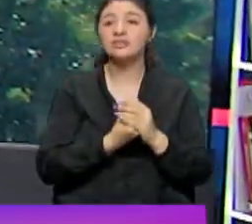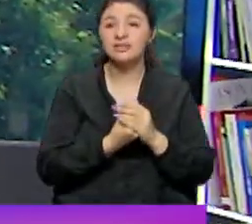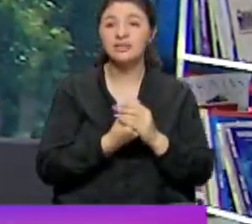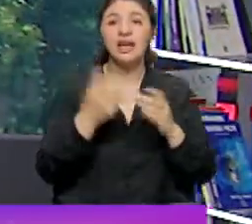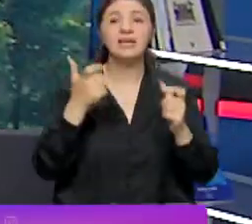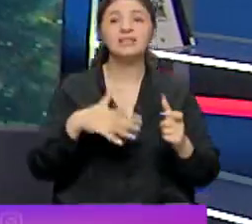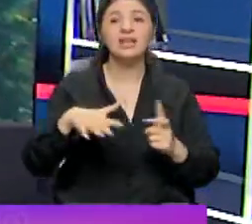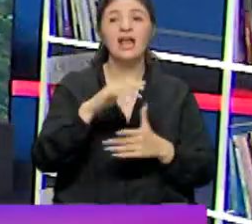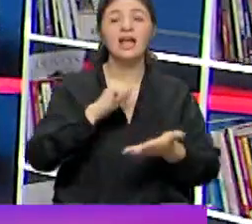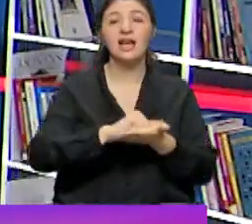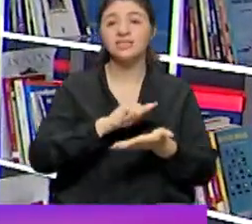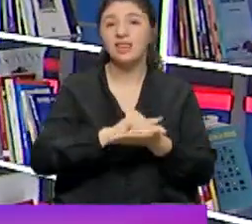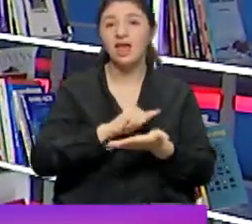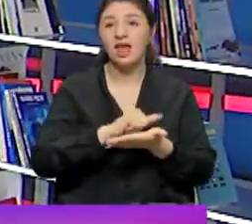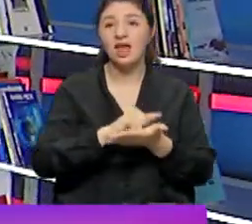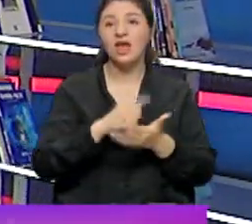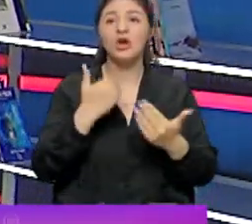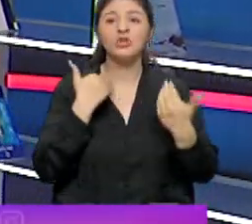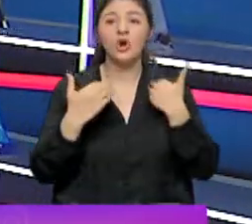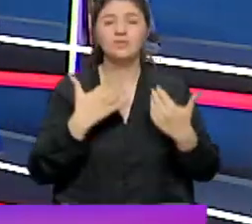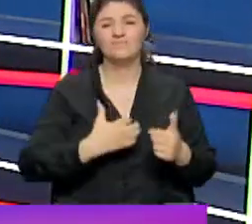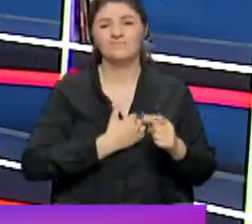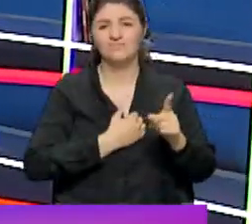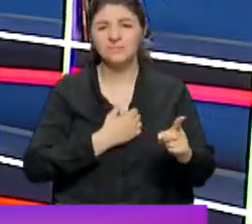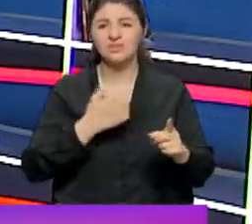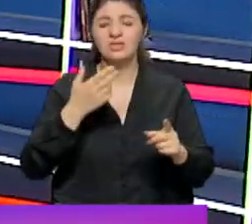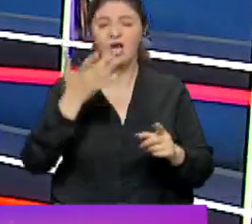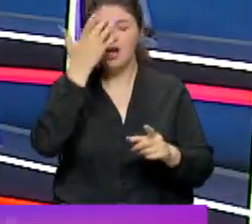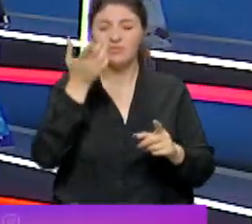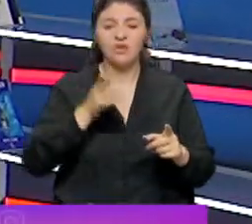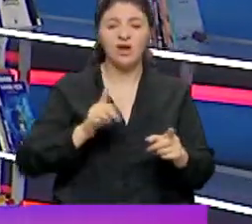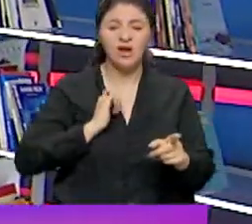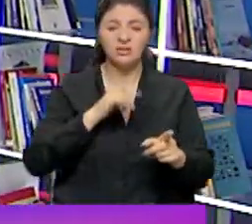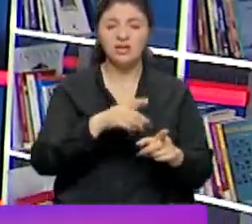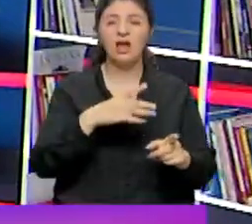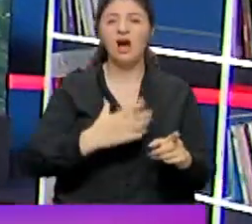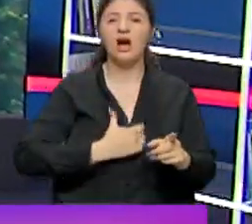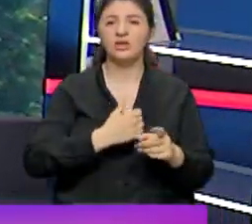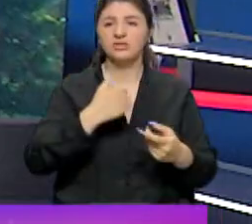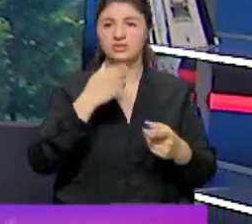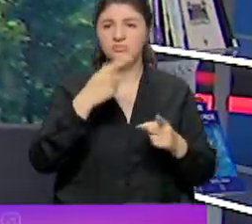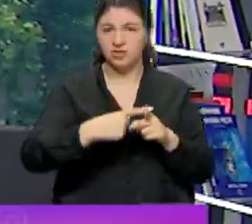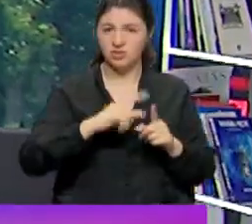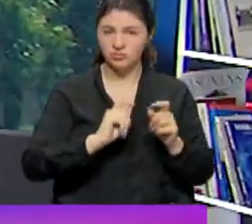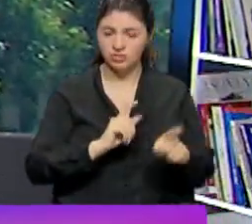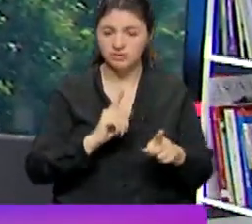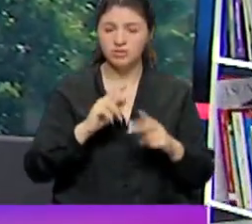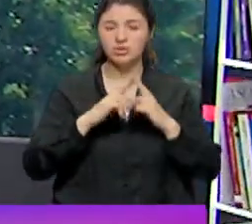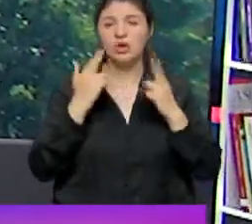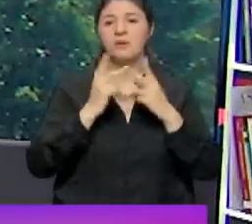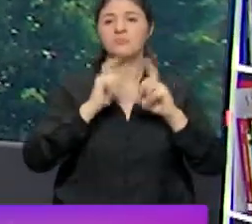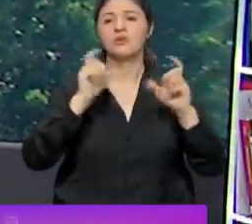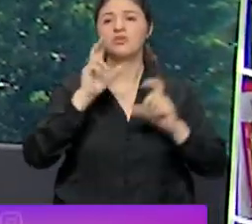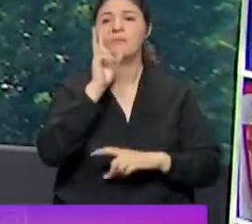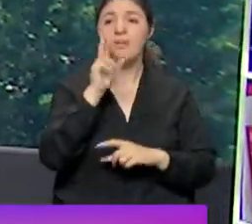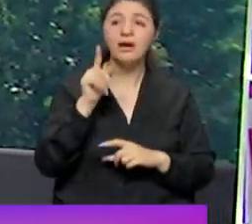yerel gazeteler Yozgat'ın acısını Şehit acısını paylaşacağız ileri gazetesinden dünyanın